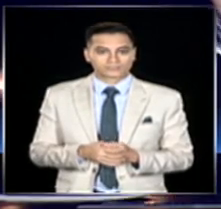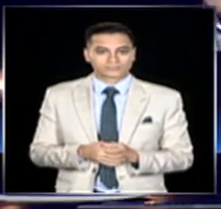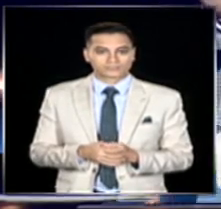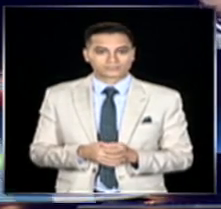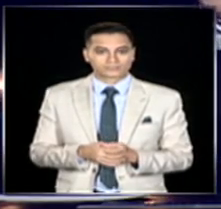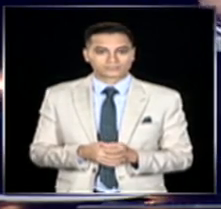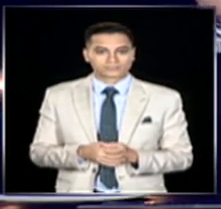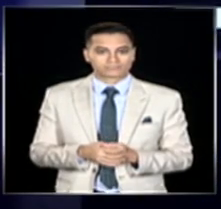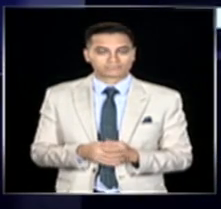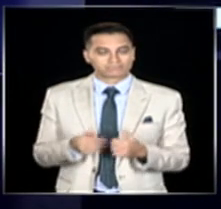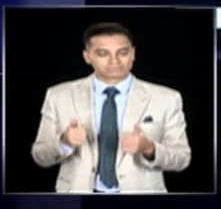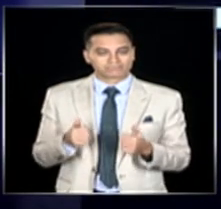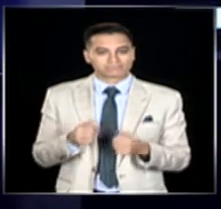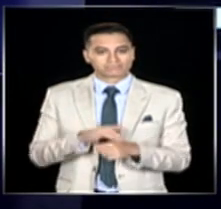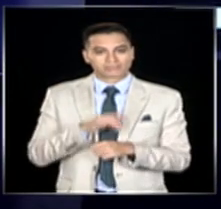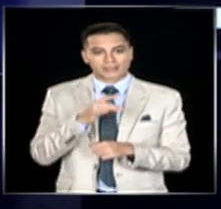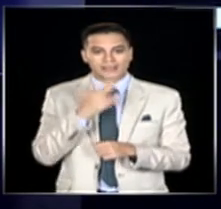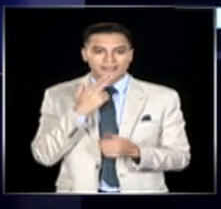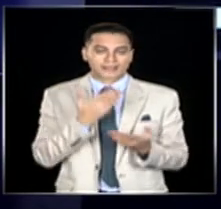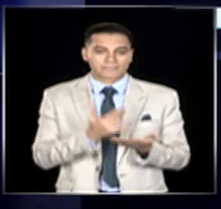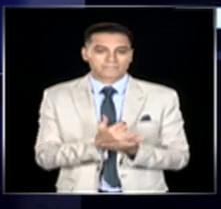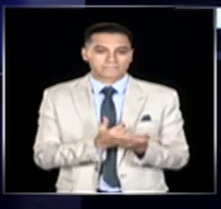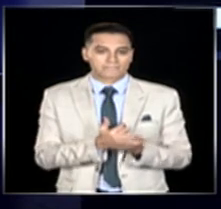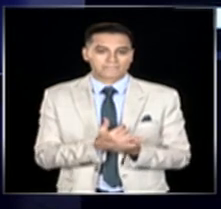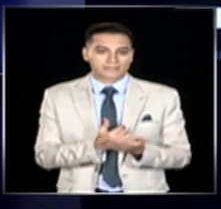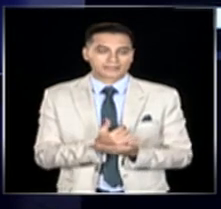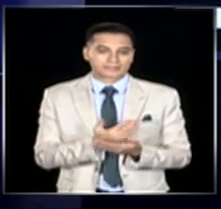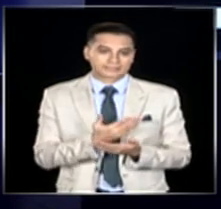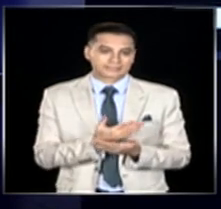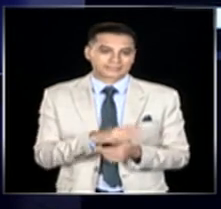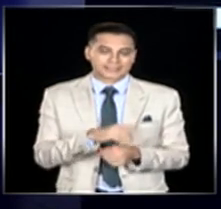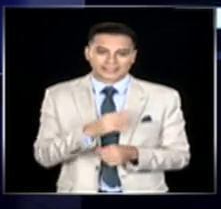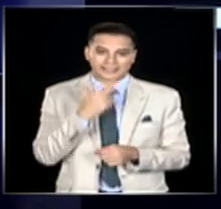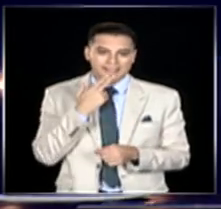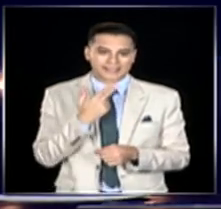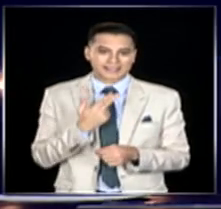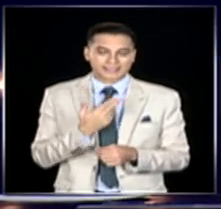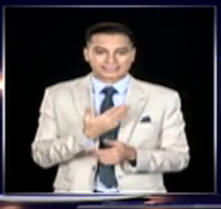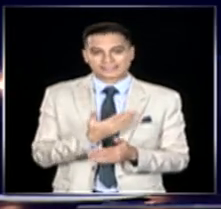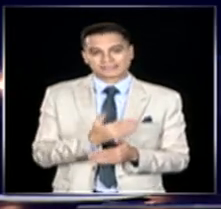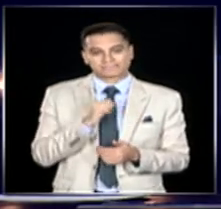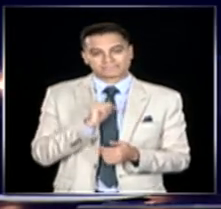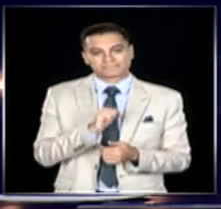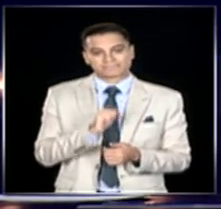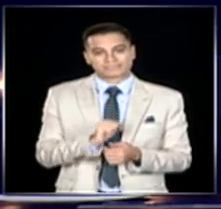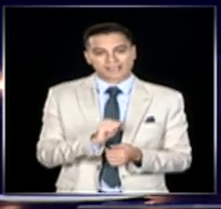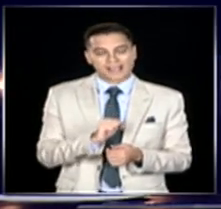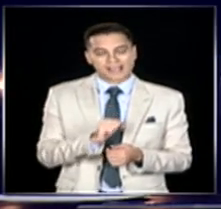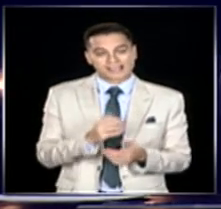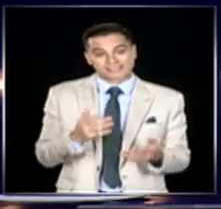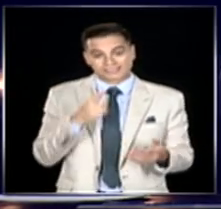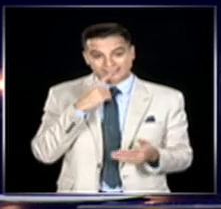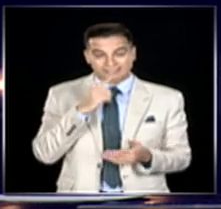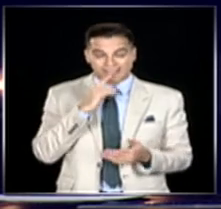هارد لك مدرسة الشهيد مهيد الهواري. هارد لك. طار الهدف الذهبي، ولكن